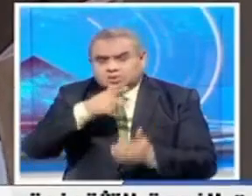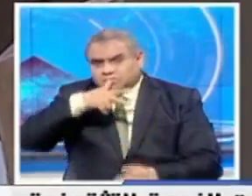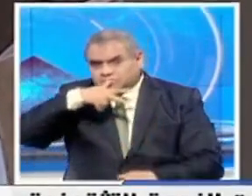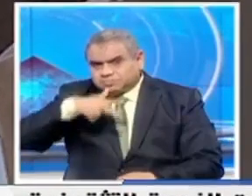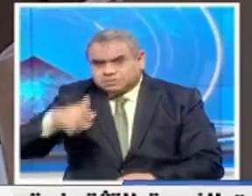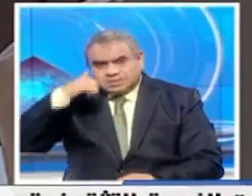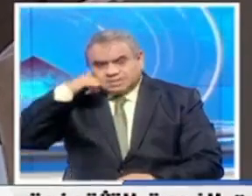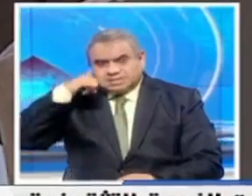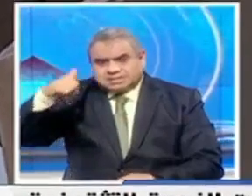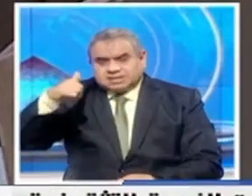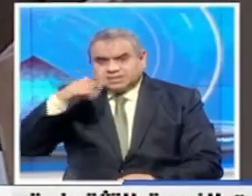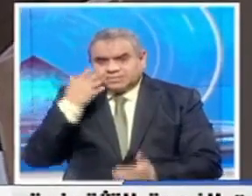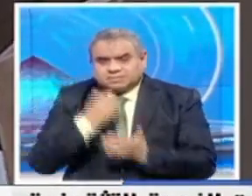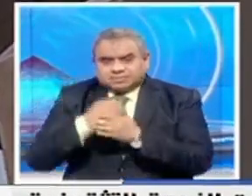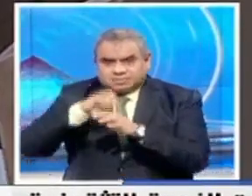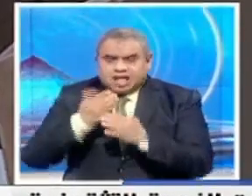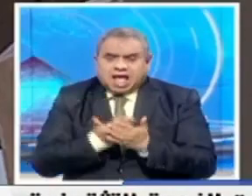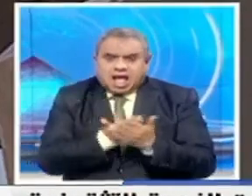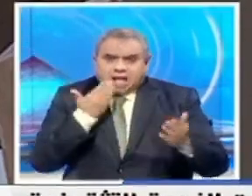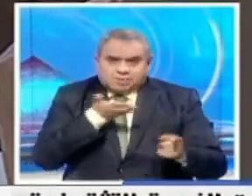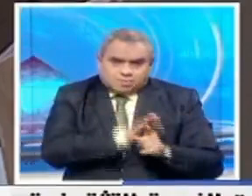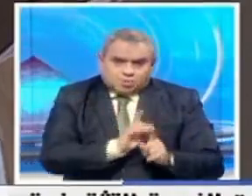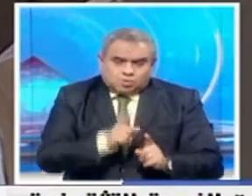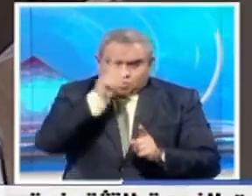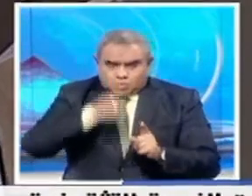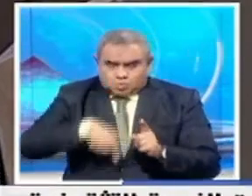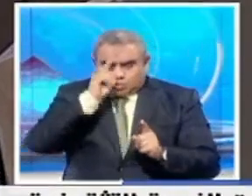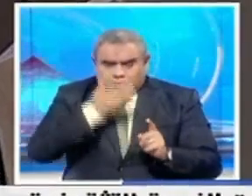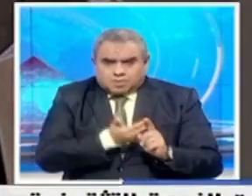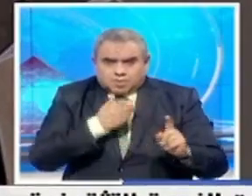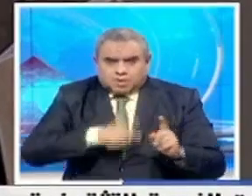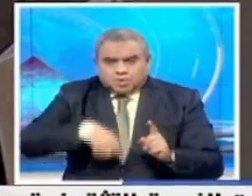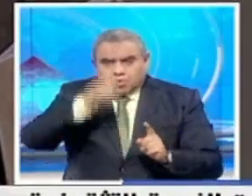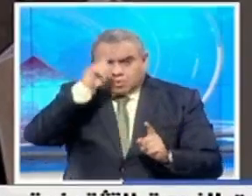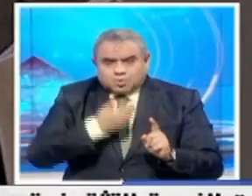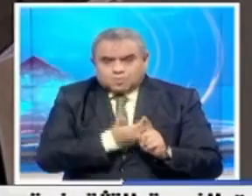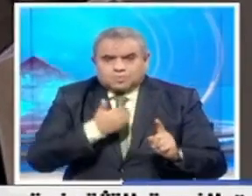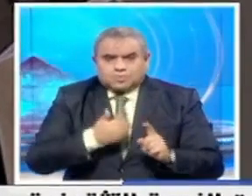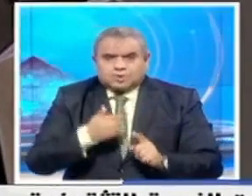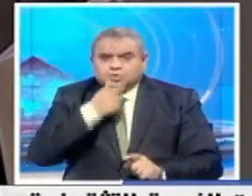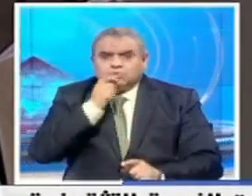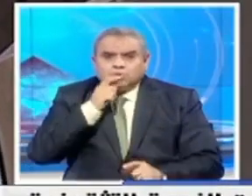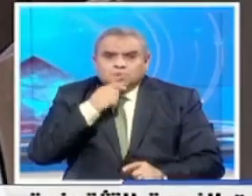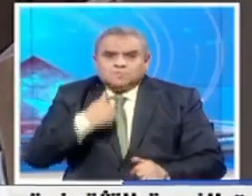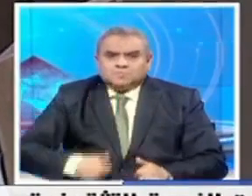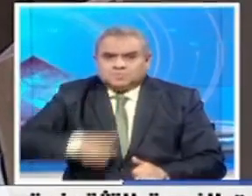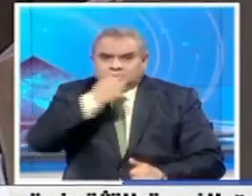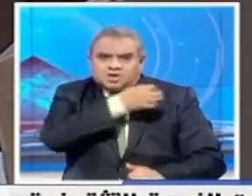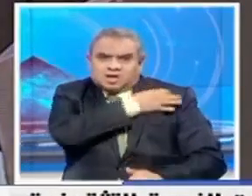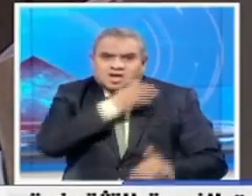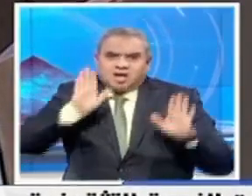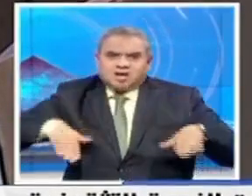مرة يوم الجمعة قبل الاستشهاد بيوم، وكان قبل الاستشهاد بيوم ده كان يوم ترقيته، كان